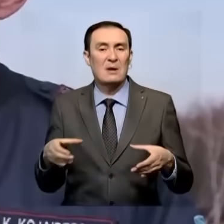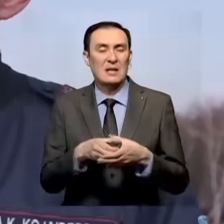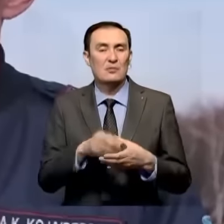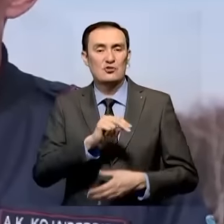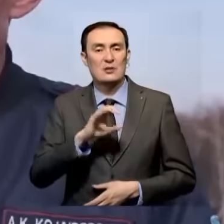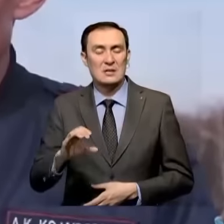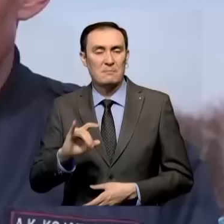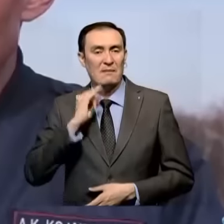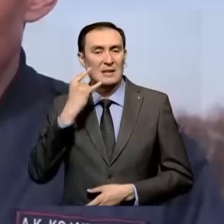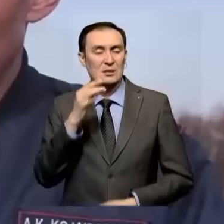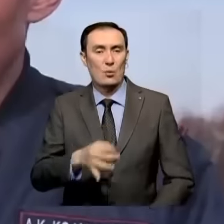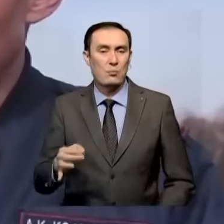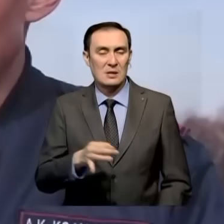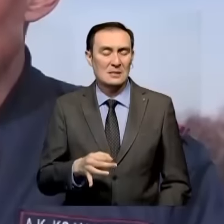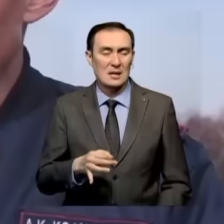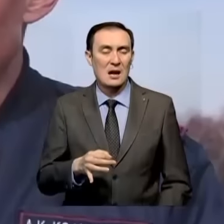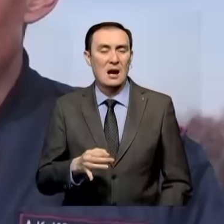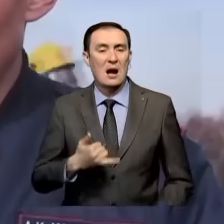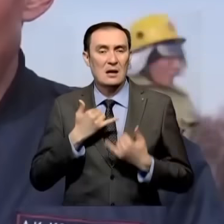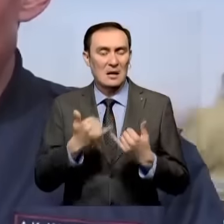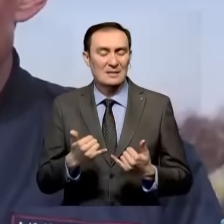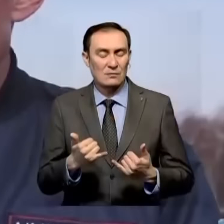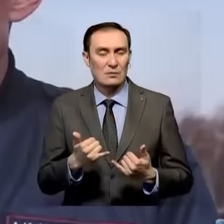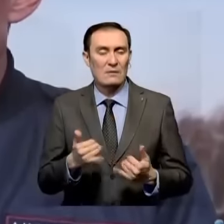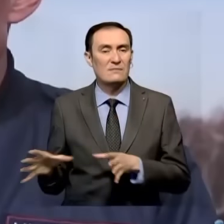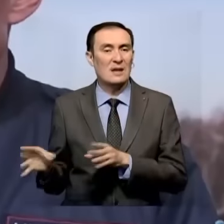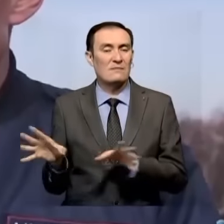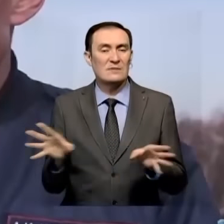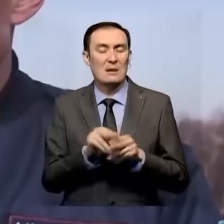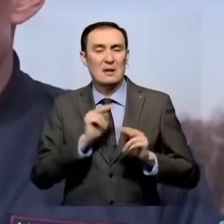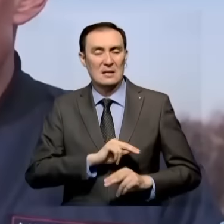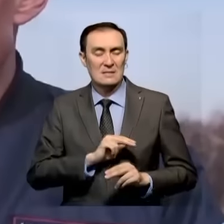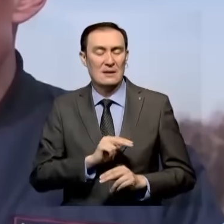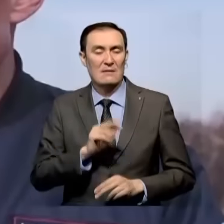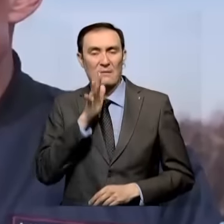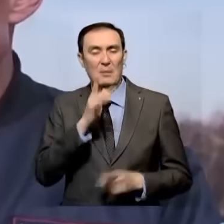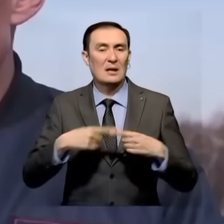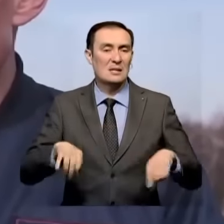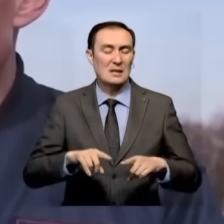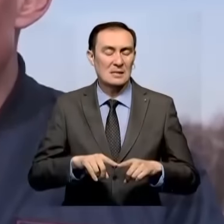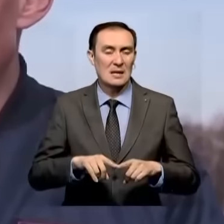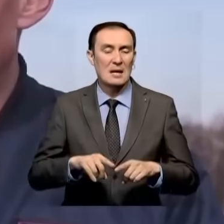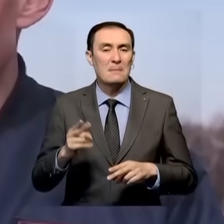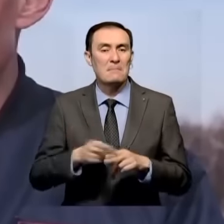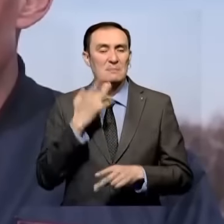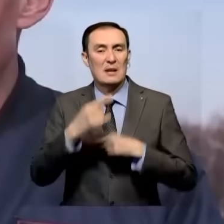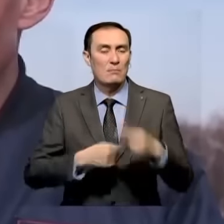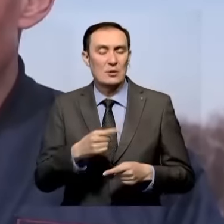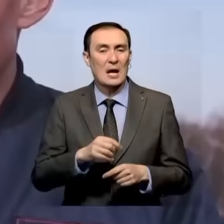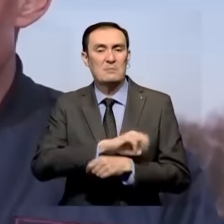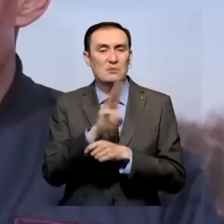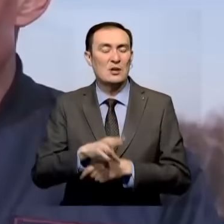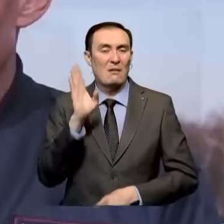по ЧС Павлодарской области оказывают взаимодействие при организации бесперебойной подачи